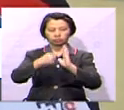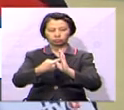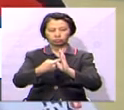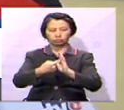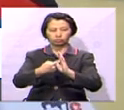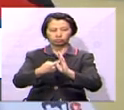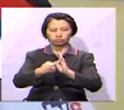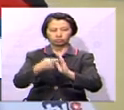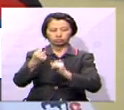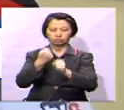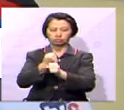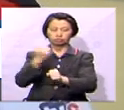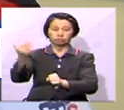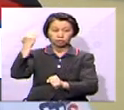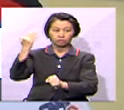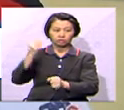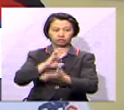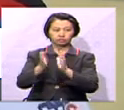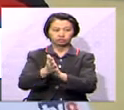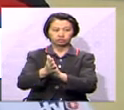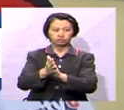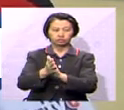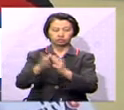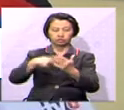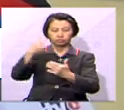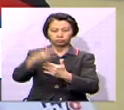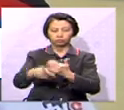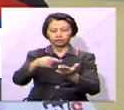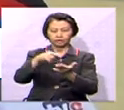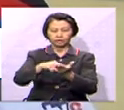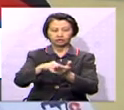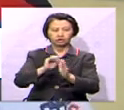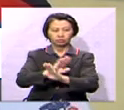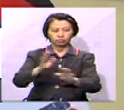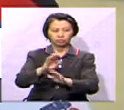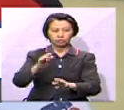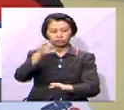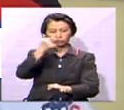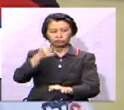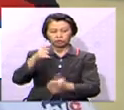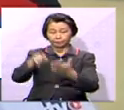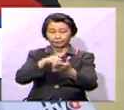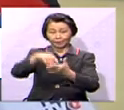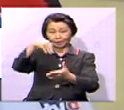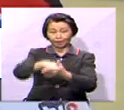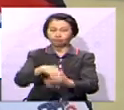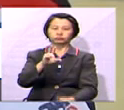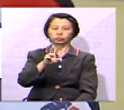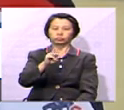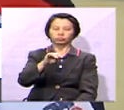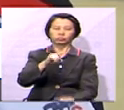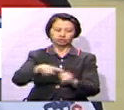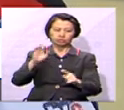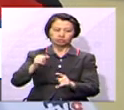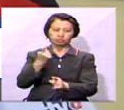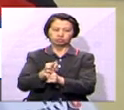tahun lepas ini. Jadi soal program ini bukan kerana semata-mata pilihan yang tidak. Memang ini agenda